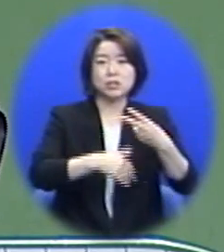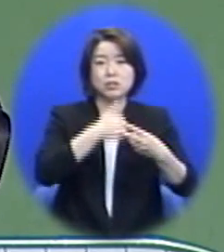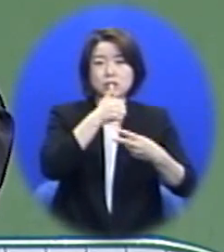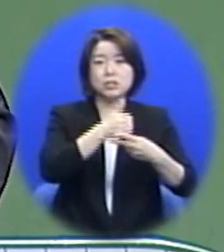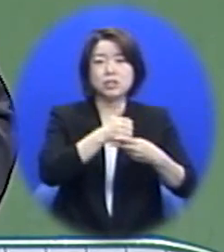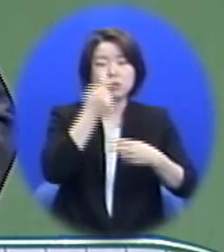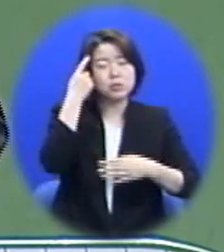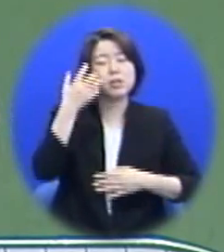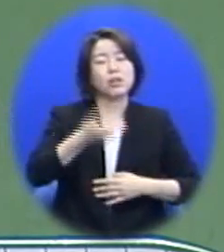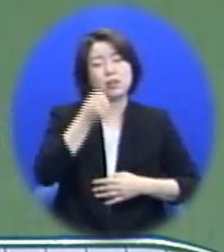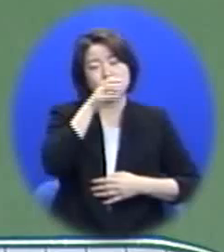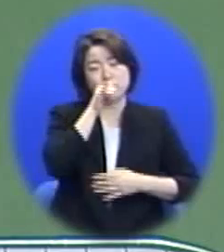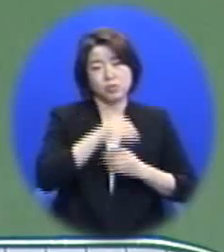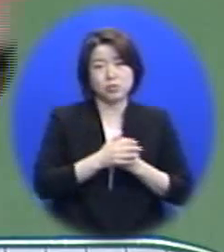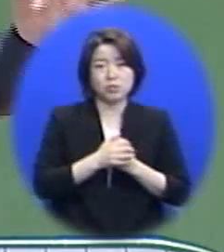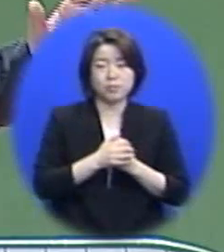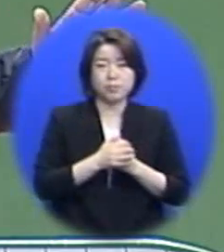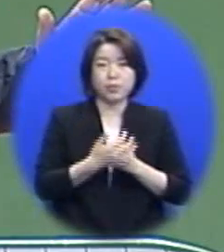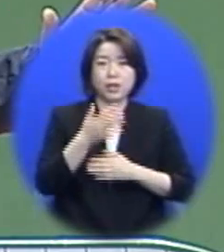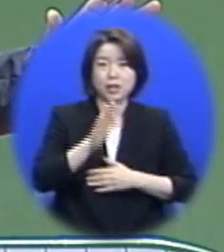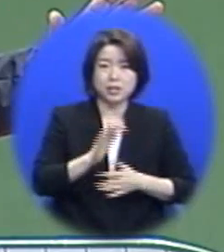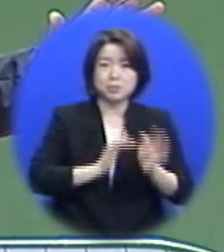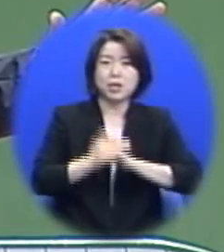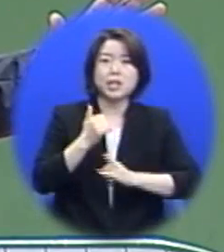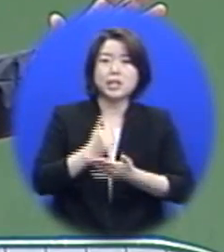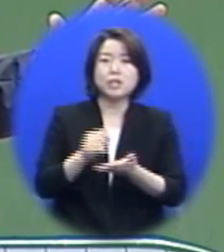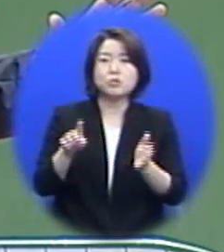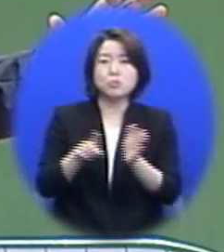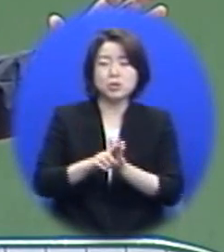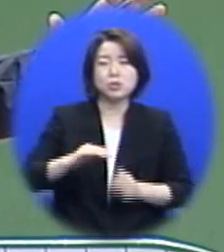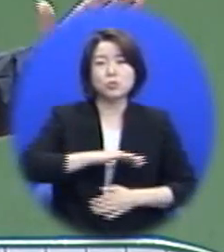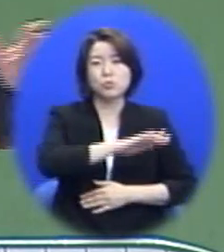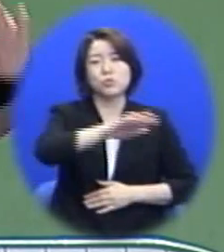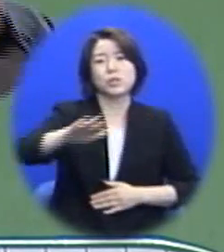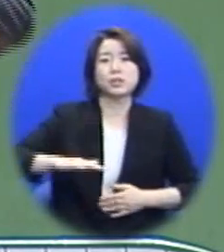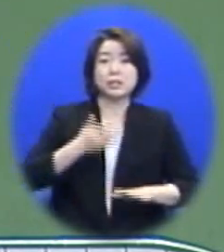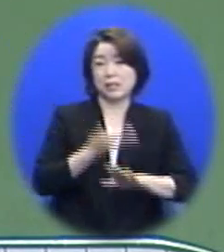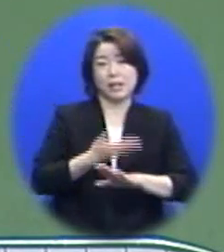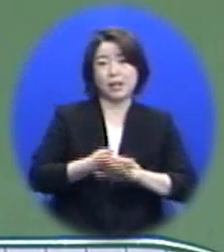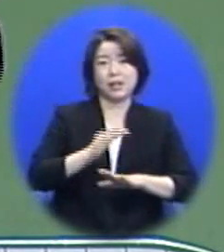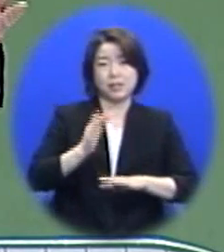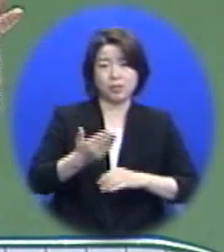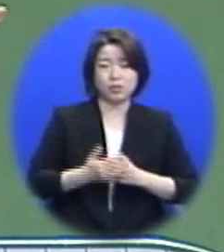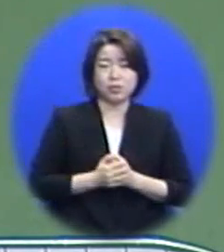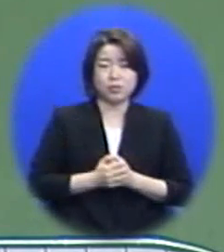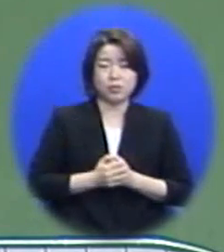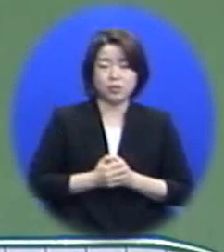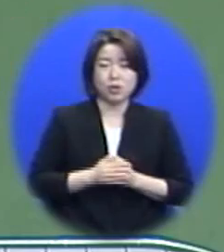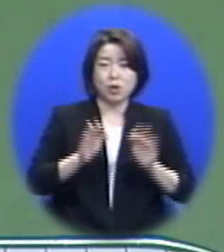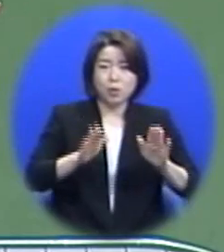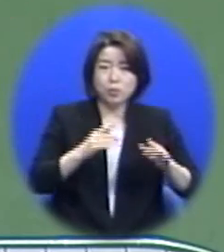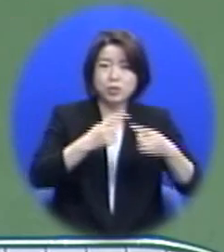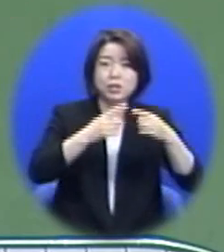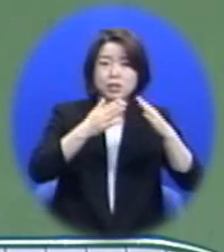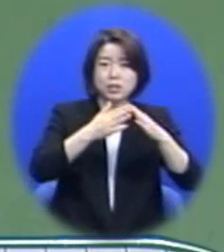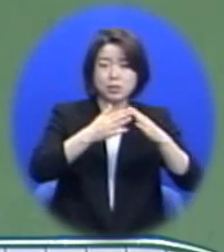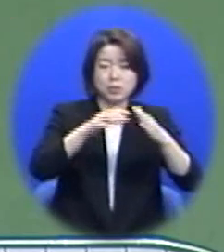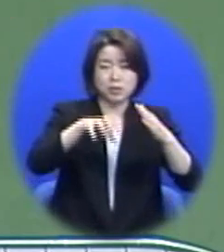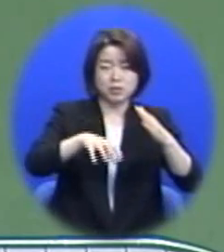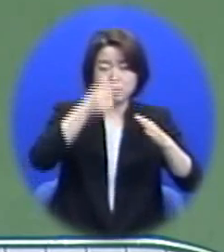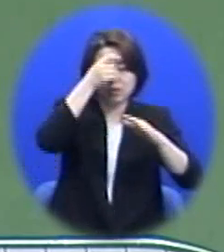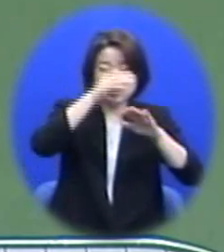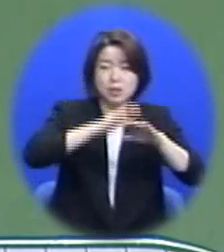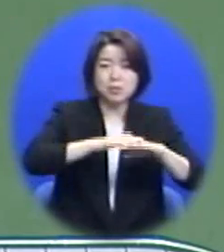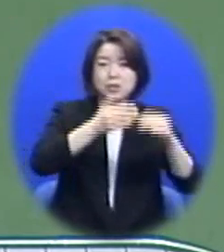생각합니다 예수를 믿는 우리는 달라야 하자 여러분 오늘 우리가 이렇게 예배를 드리고 그리고 예배